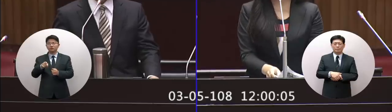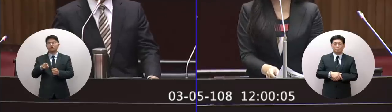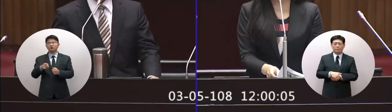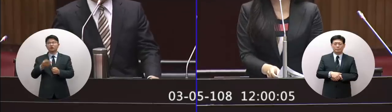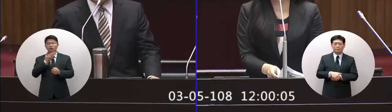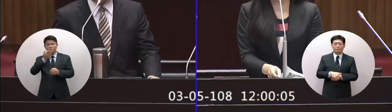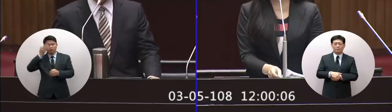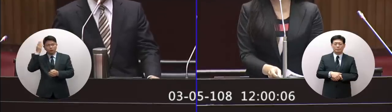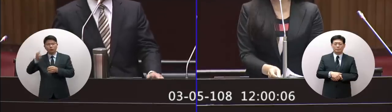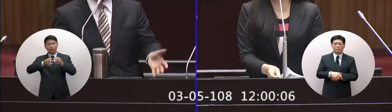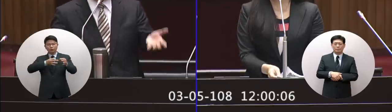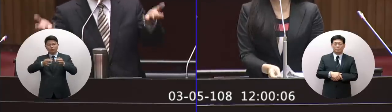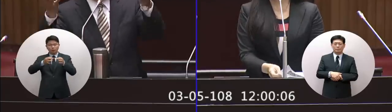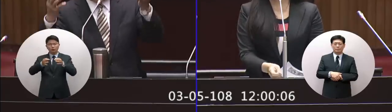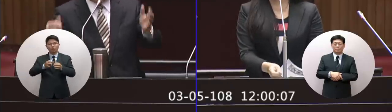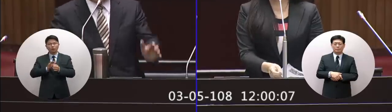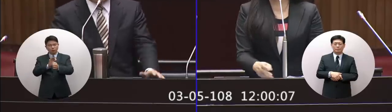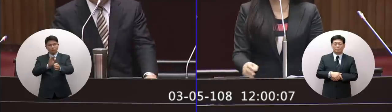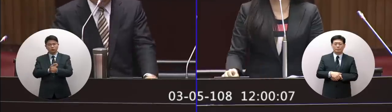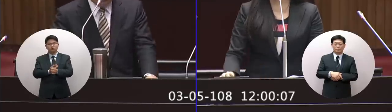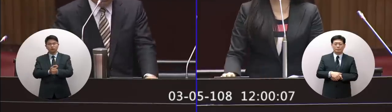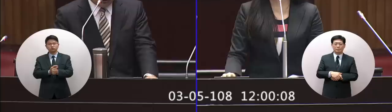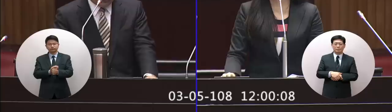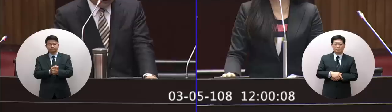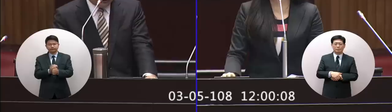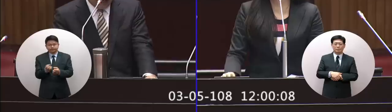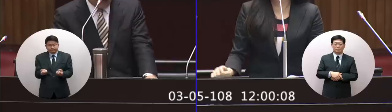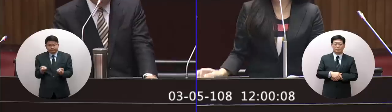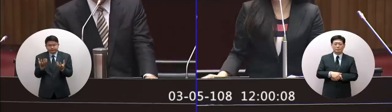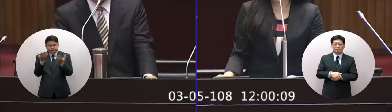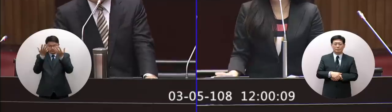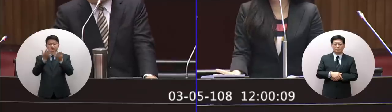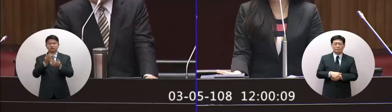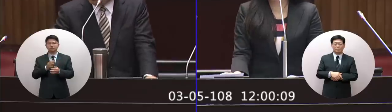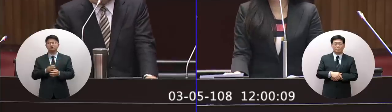关业者很大的。整个业务都提